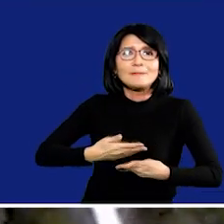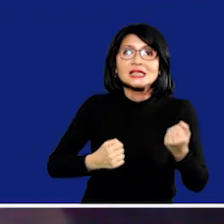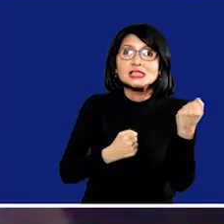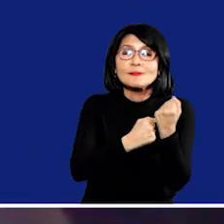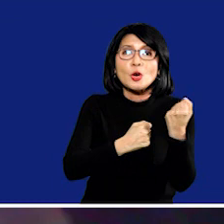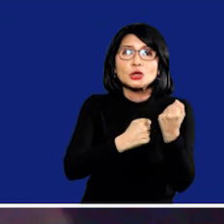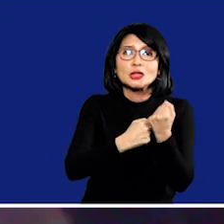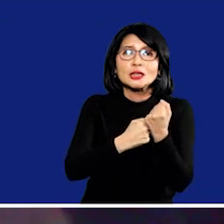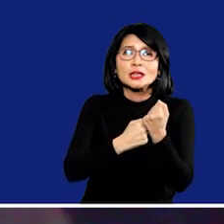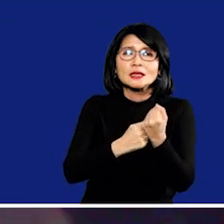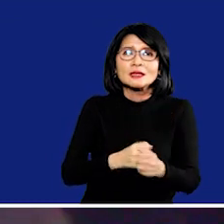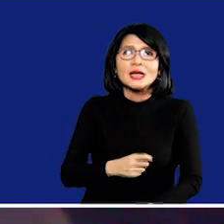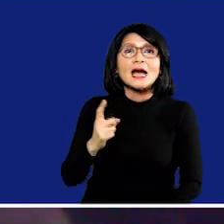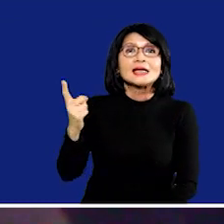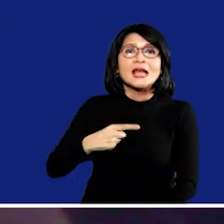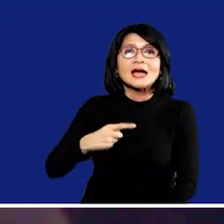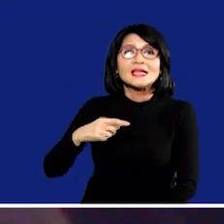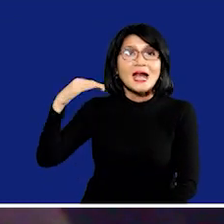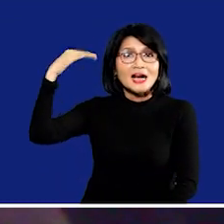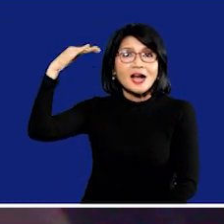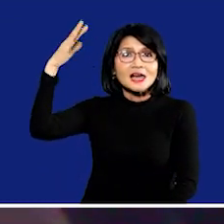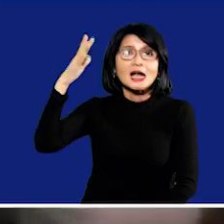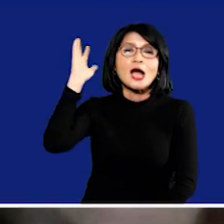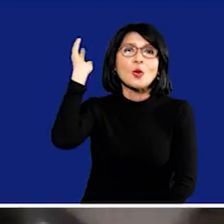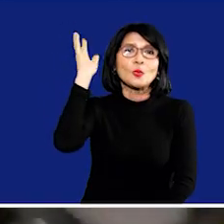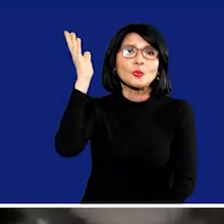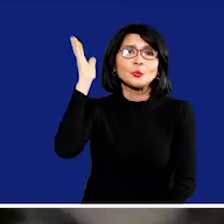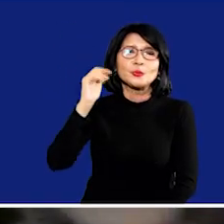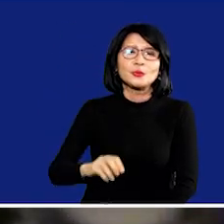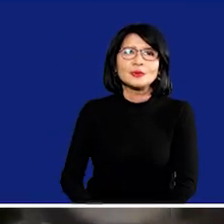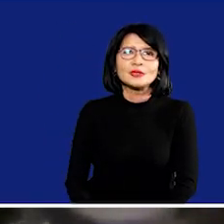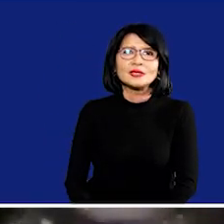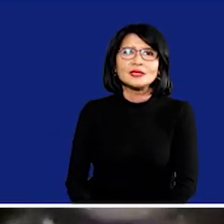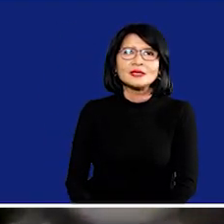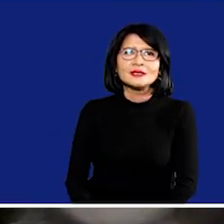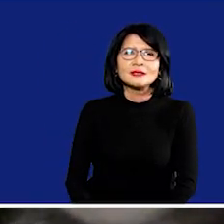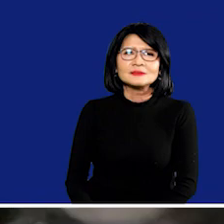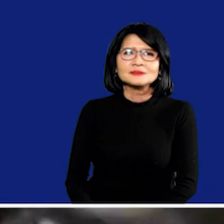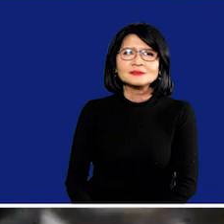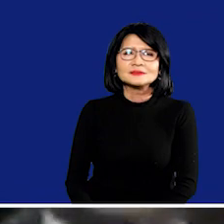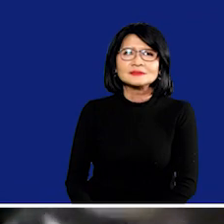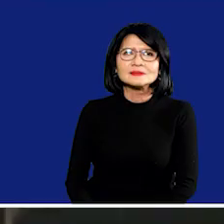dari kakak-kakak narasumber dan saya bisa